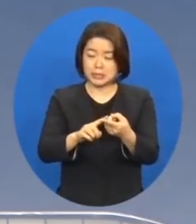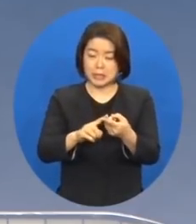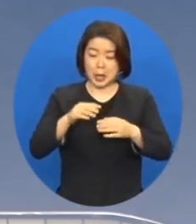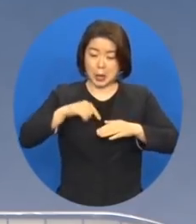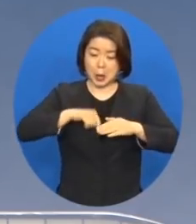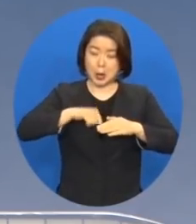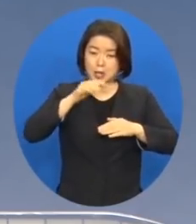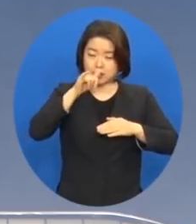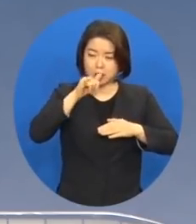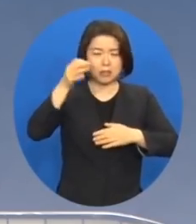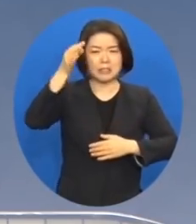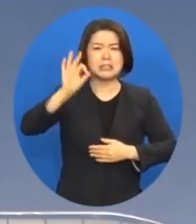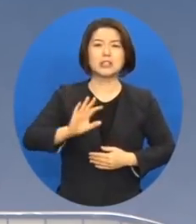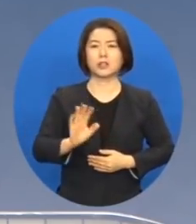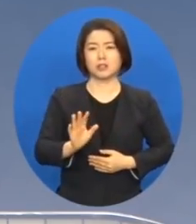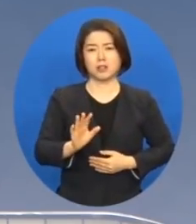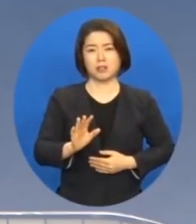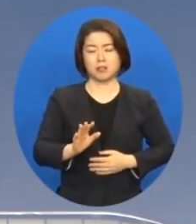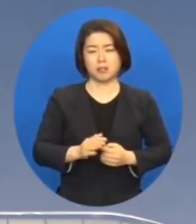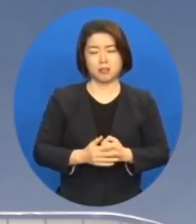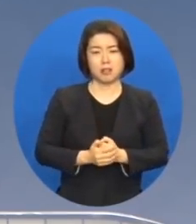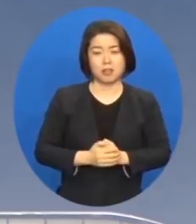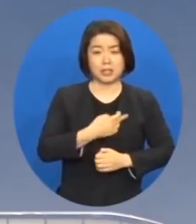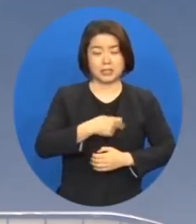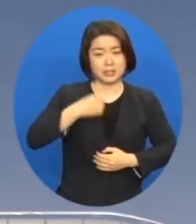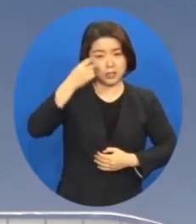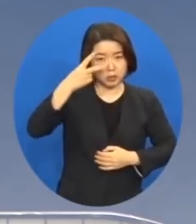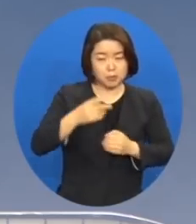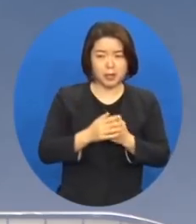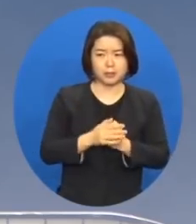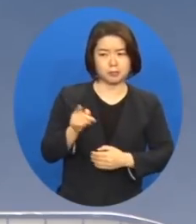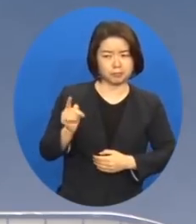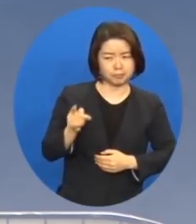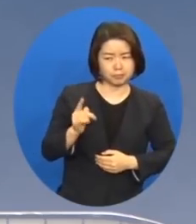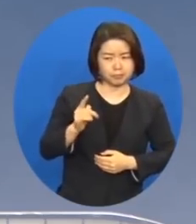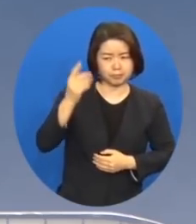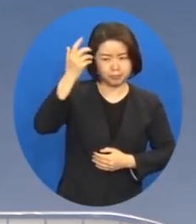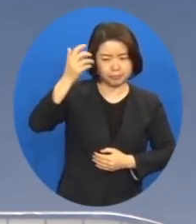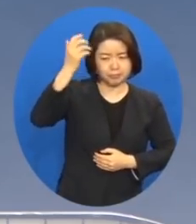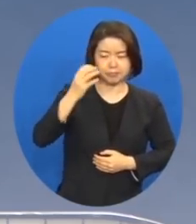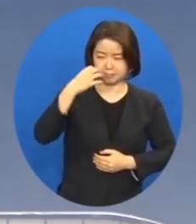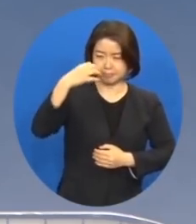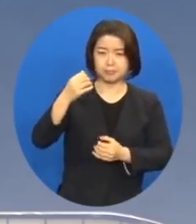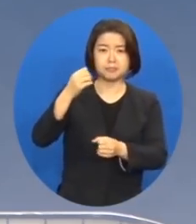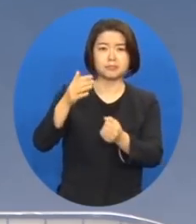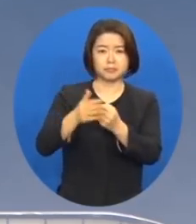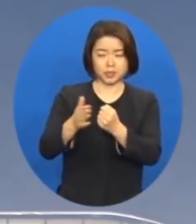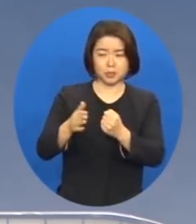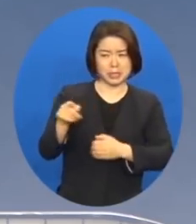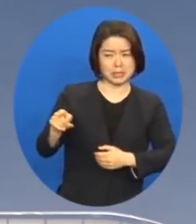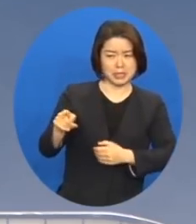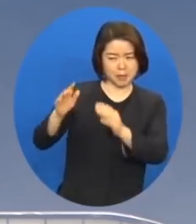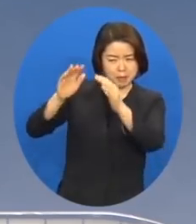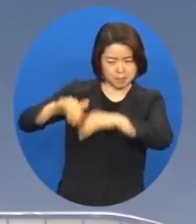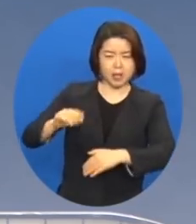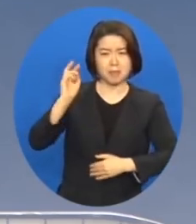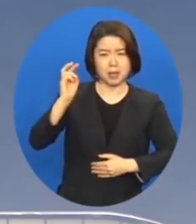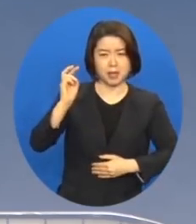하지 않았습니다. 사도 바울은 그런 영적인 교만 때문에 그들이 무너질 것이라고,